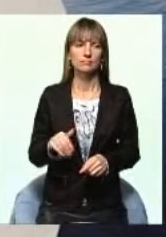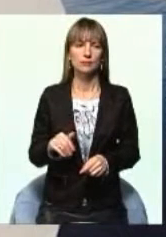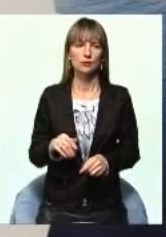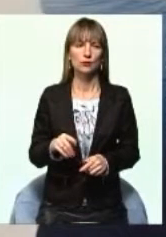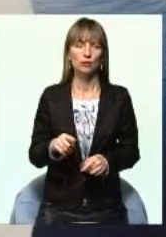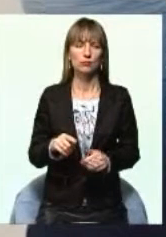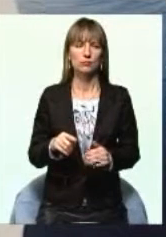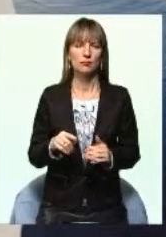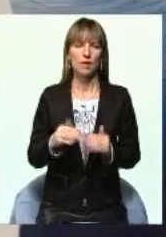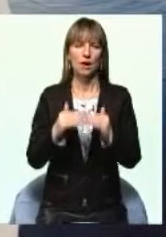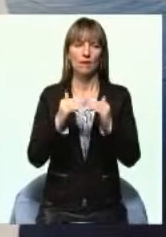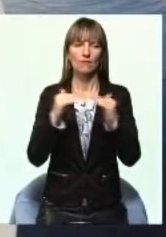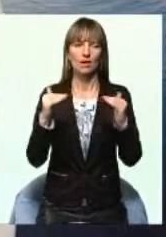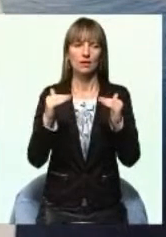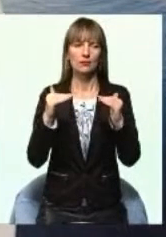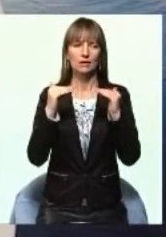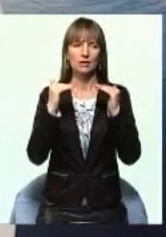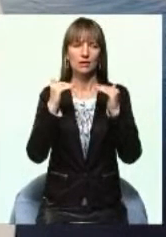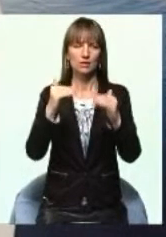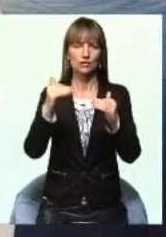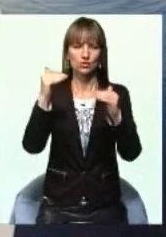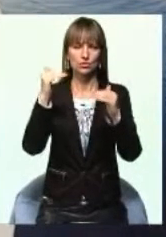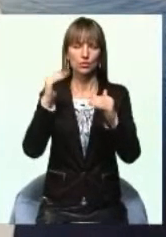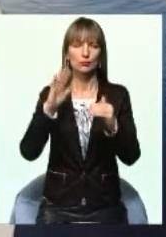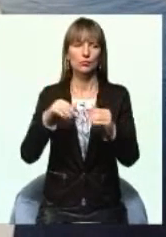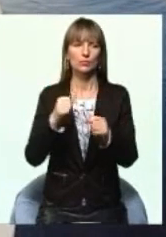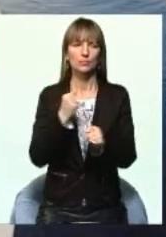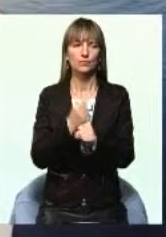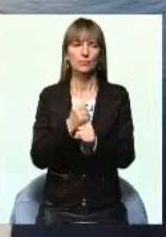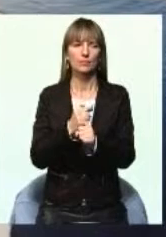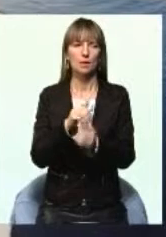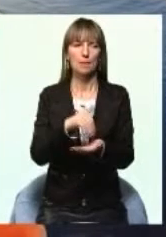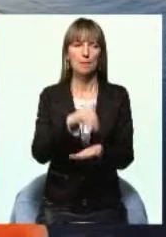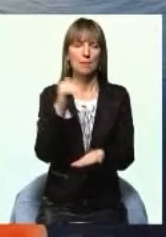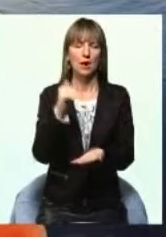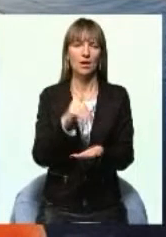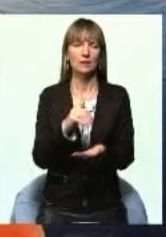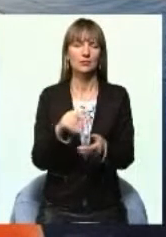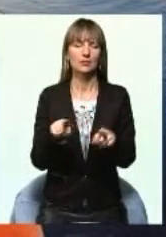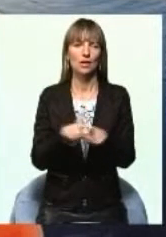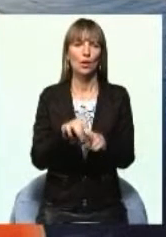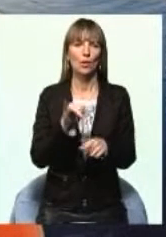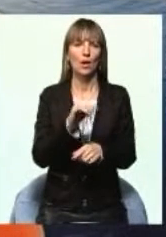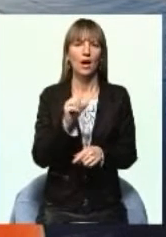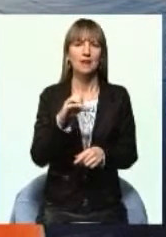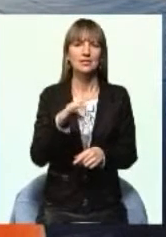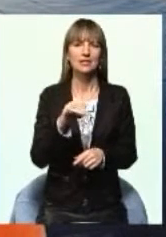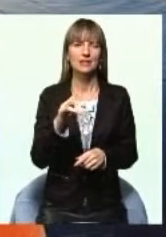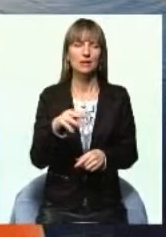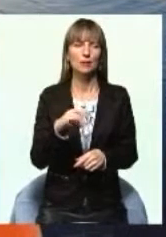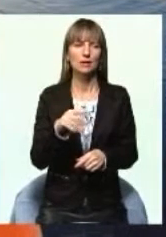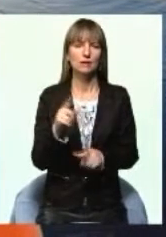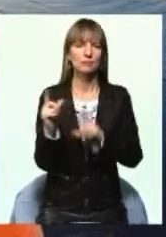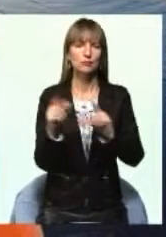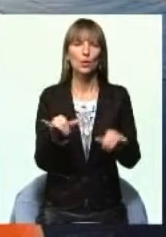крыша, и потом вот такая выпрямленная... Багажник такой выпрямленный, как у Астона Мартина. И они ехают. Куда